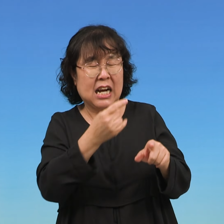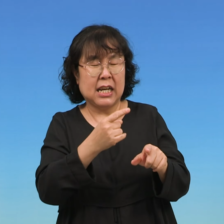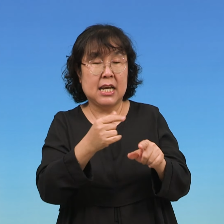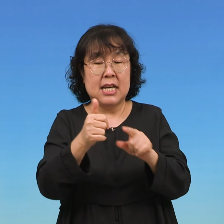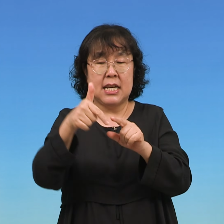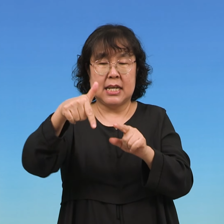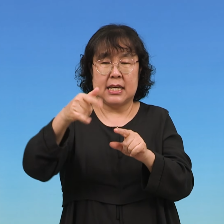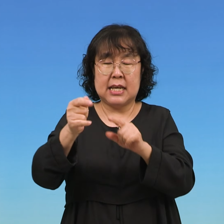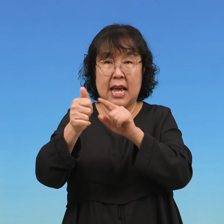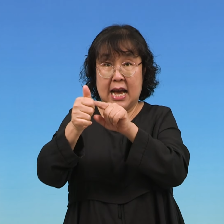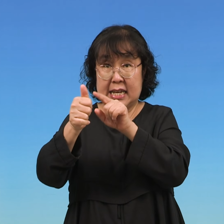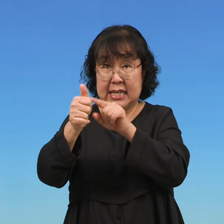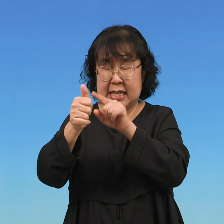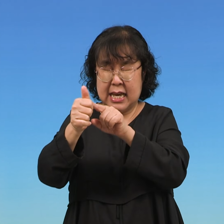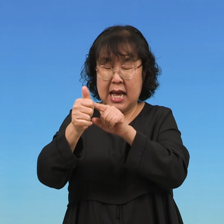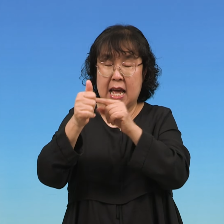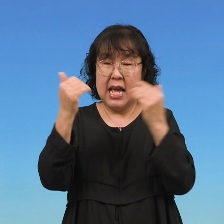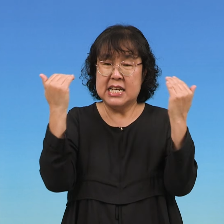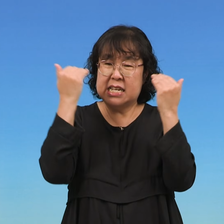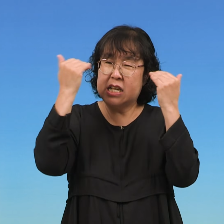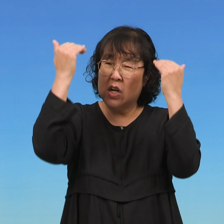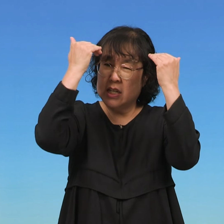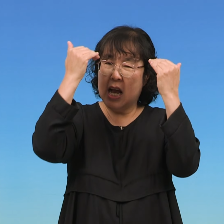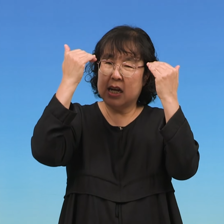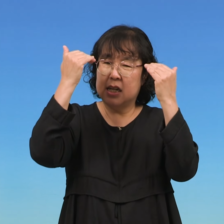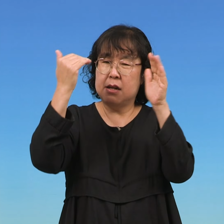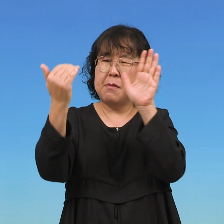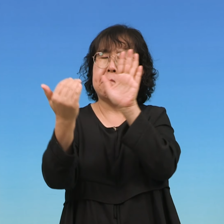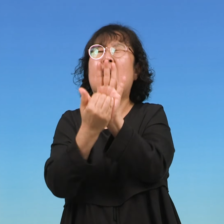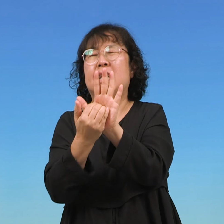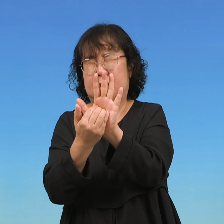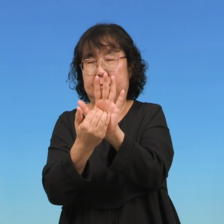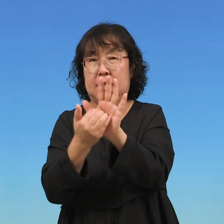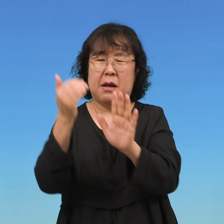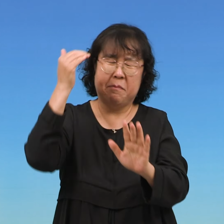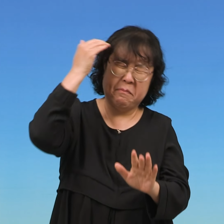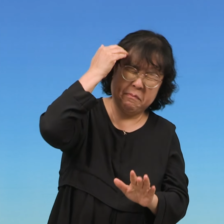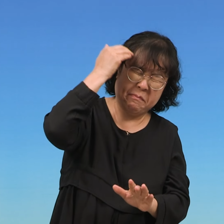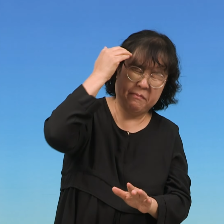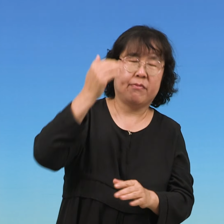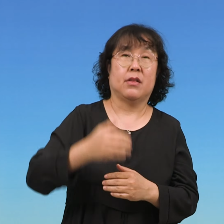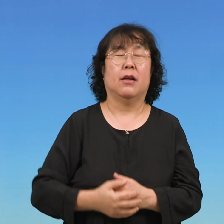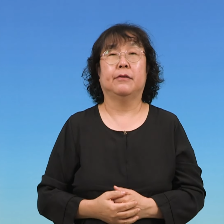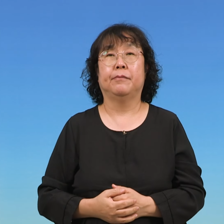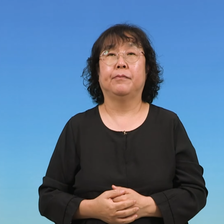그의 성장을 가로막은 인물이다 이렇게 말할 수 있는게 이렇게 하십니다